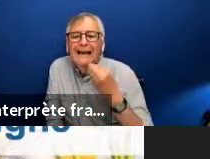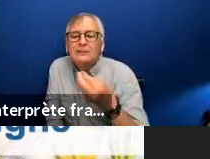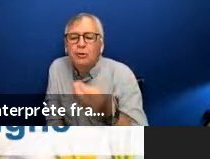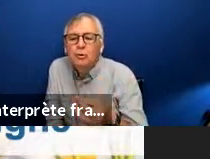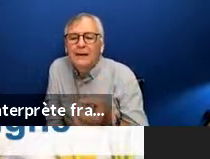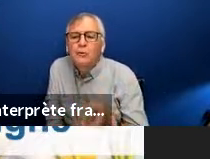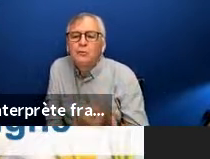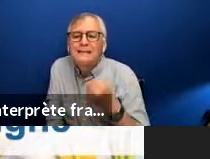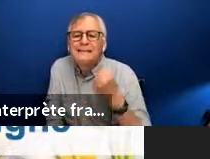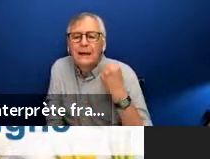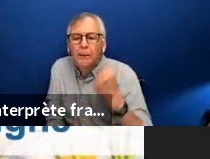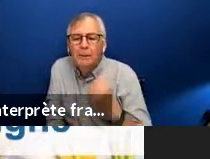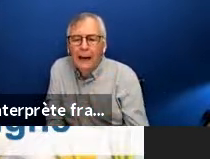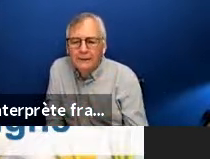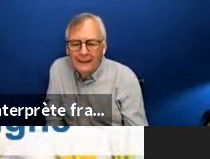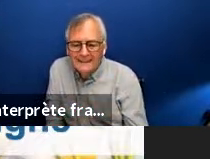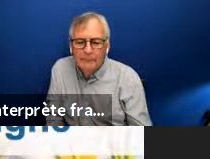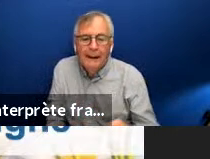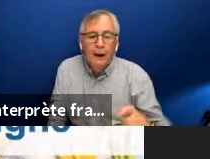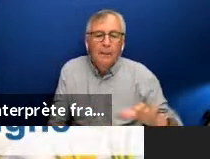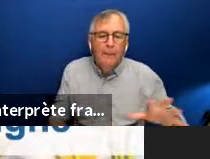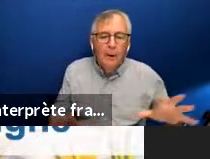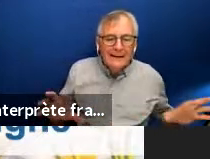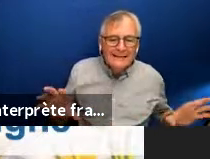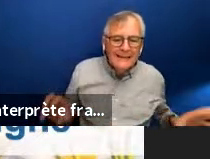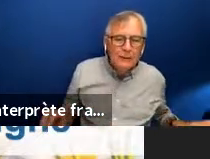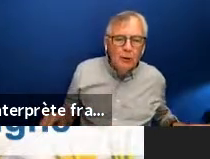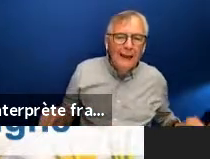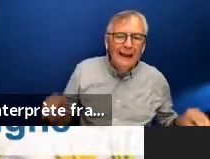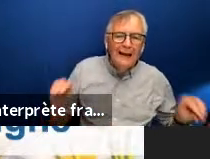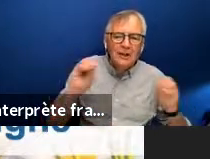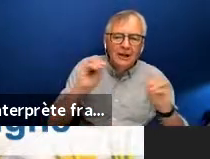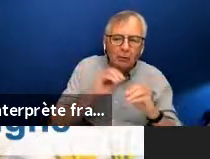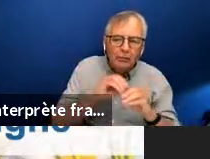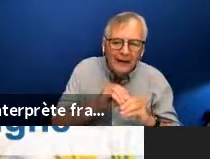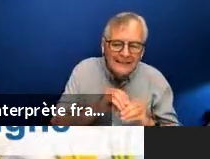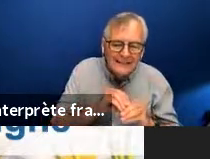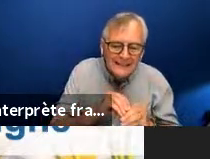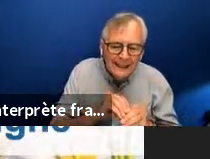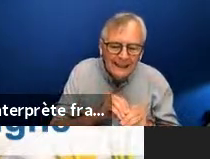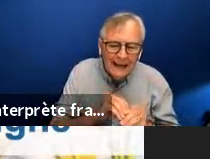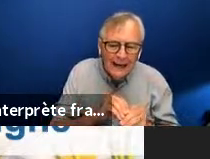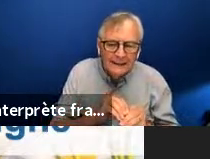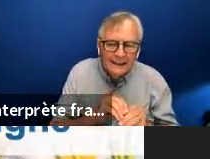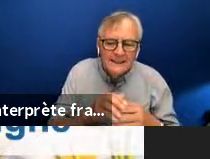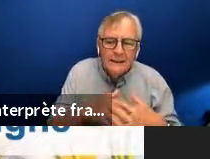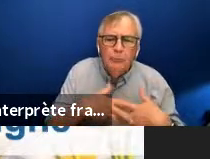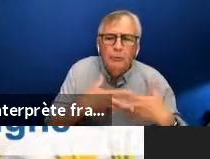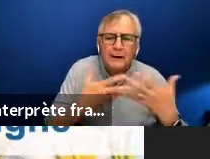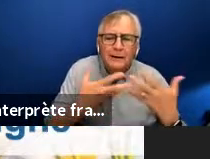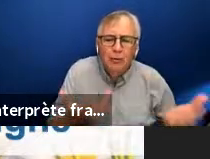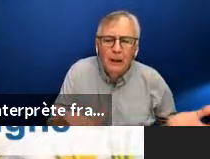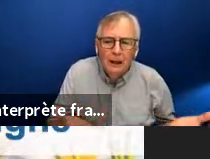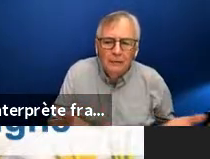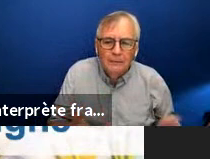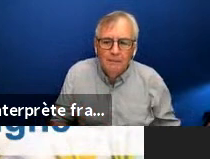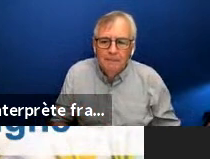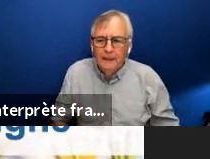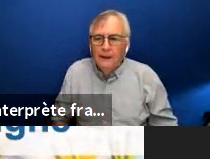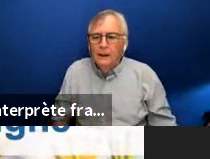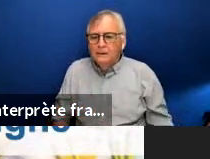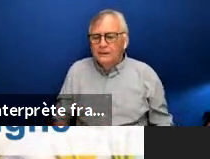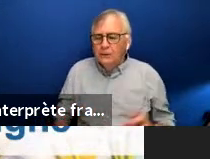la LSQ qui est utilisée comme langue d'enseignement. Pas essayer de mélanger le français et la langue des signes pour faire une